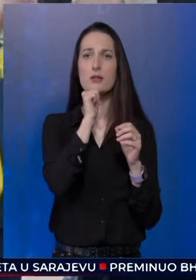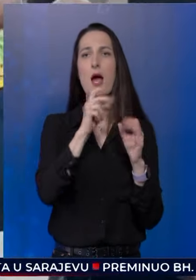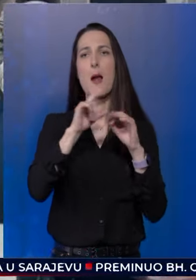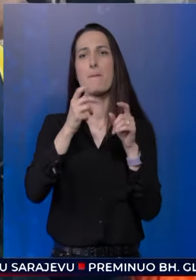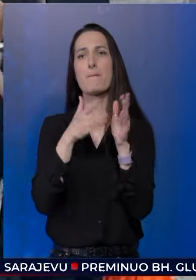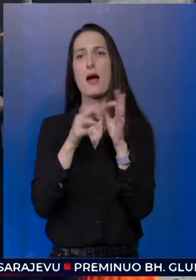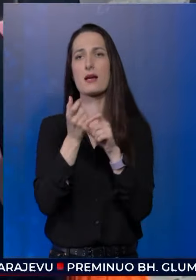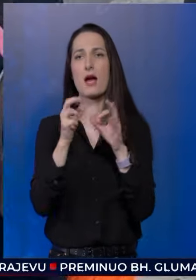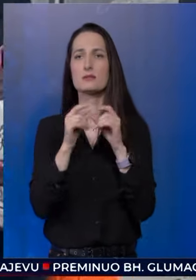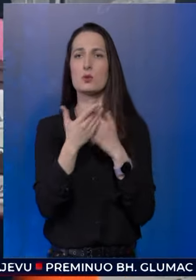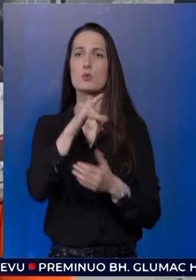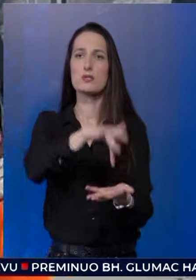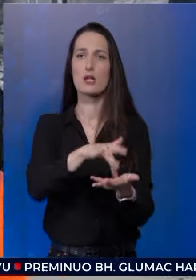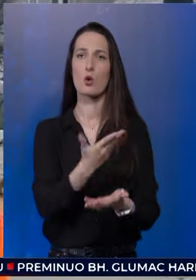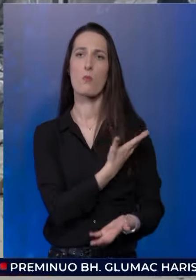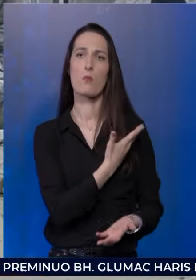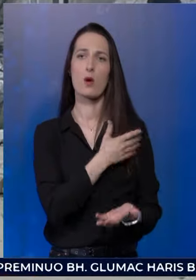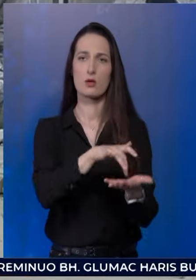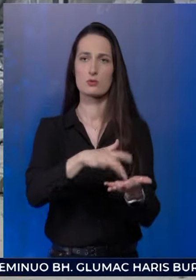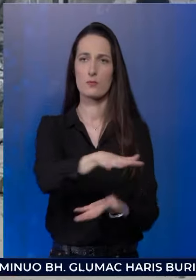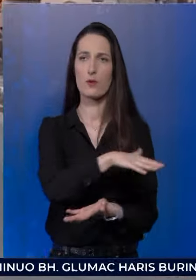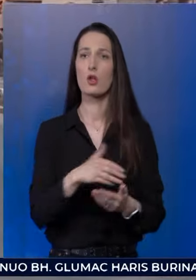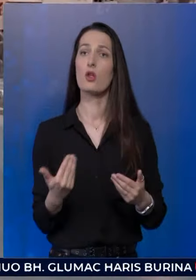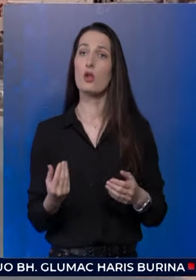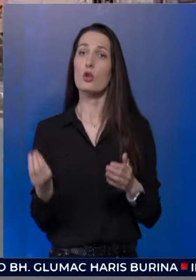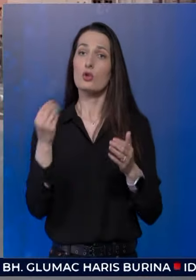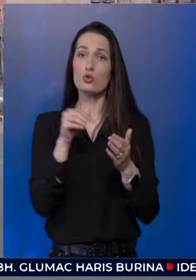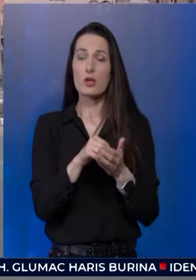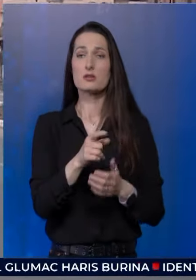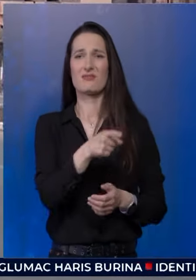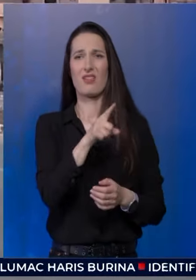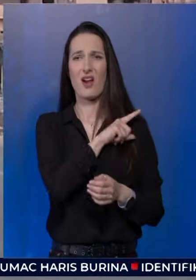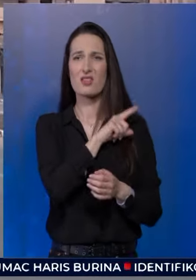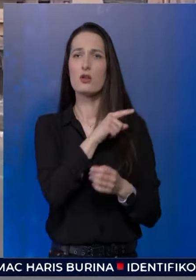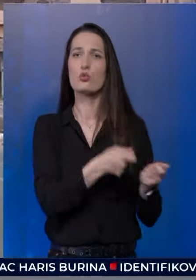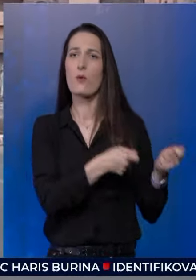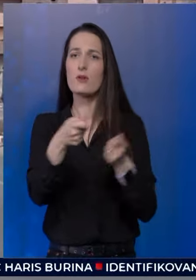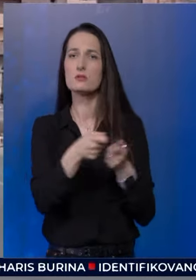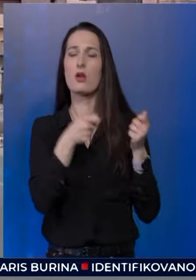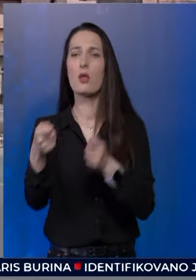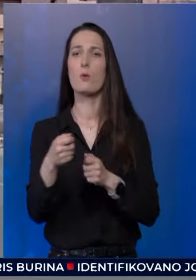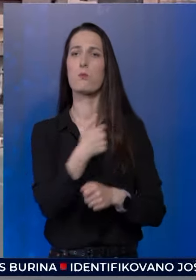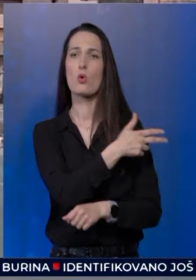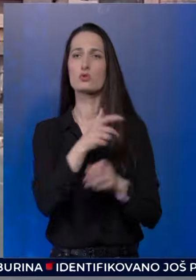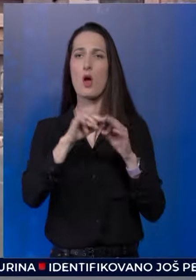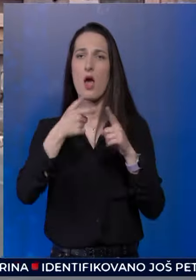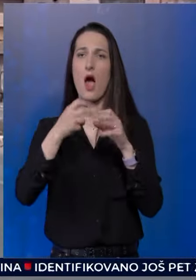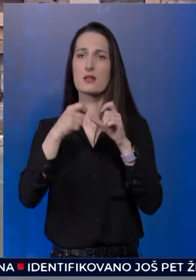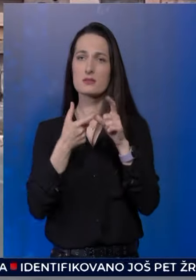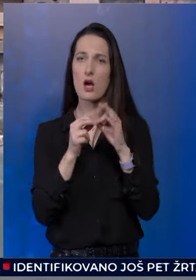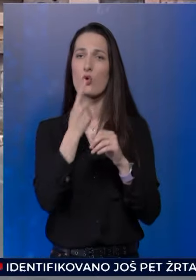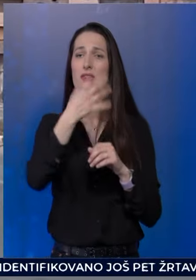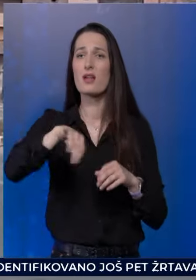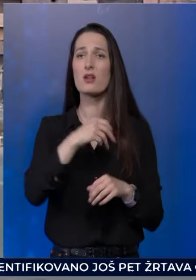u centralnom pojasu Gaze. Dodaje se da su ranjeni dovezeni u bolnicu Al-Aqsa, koja je jedina bolnica koja